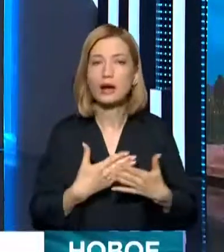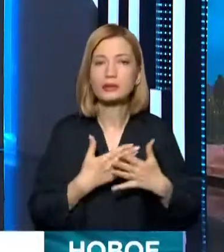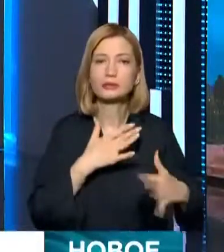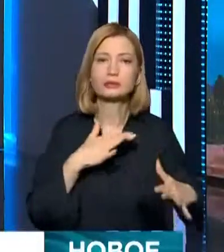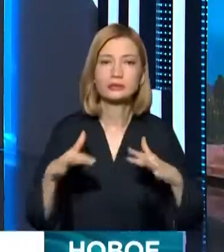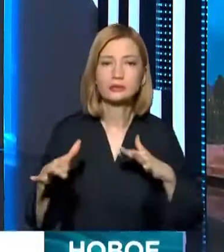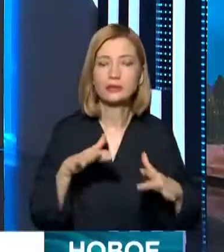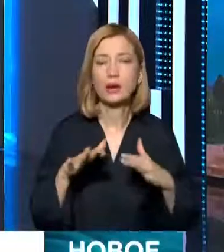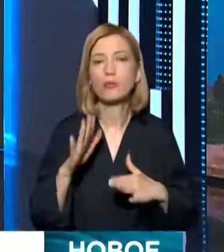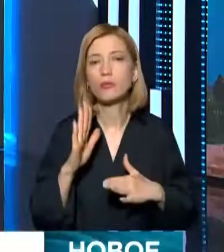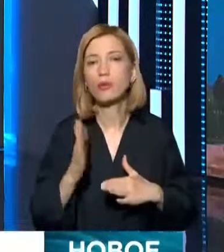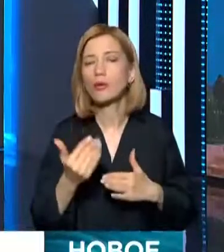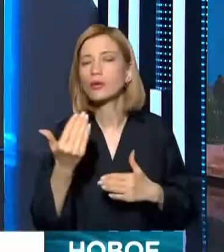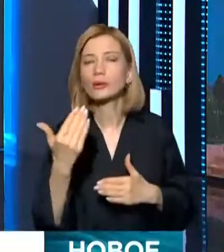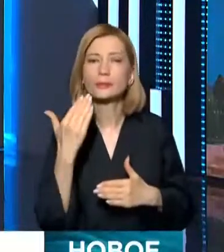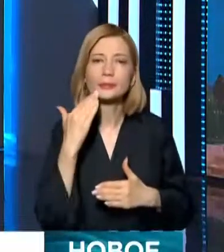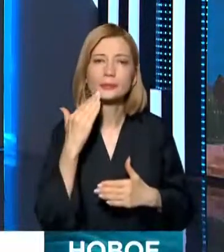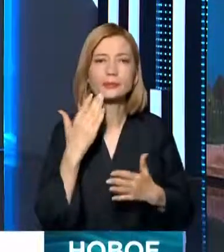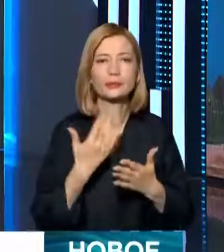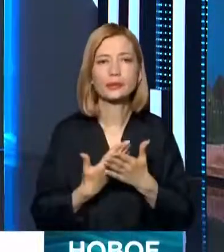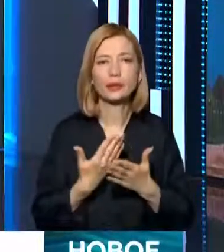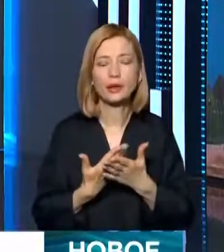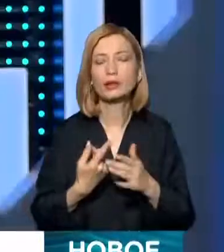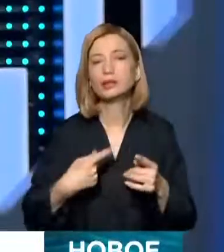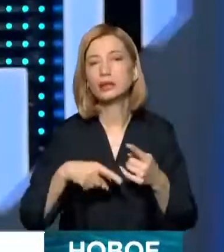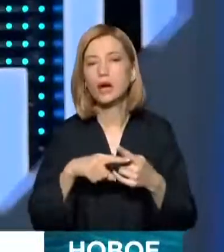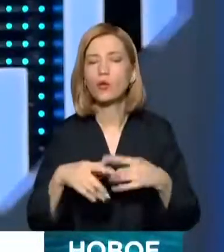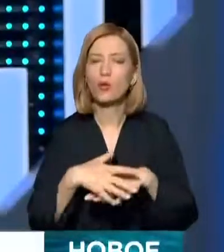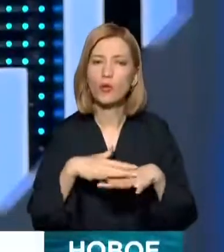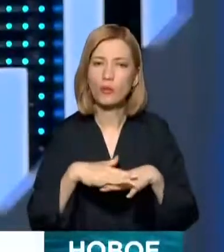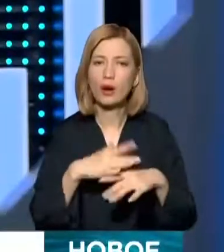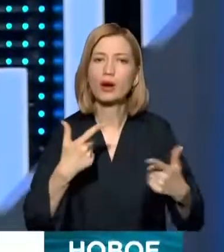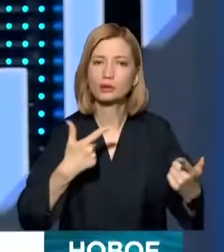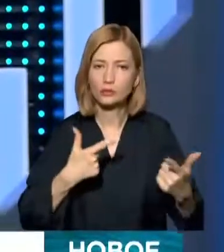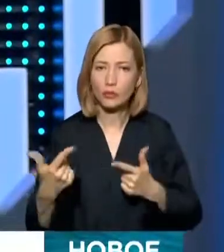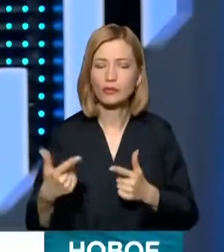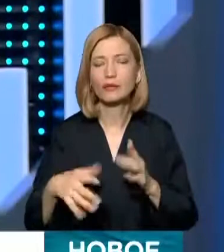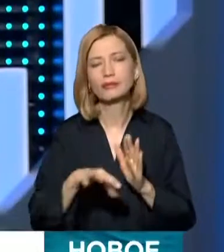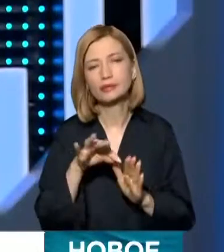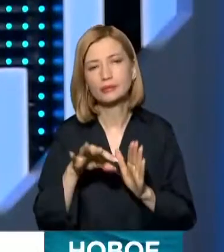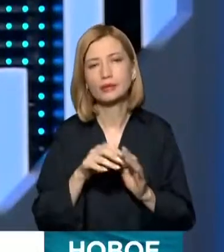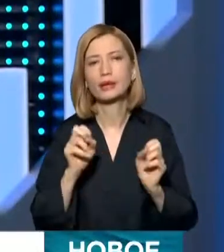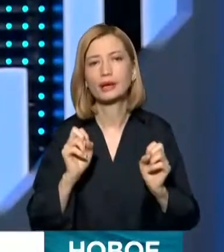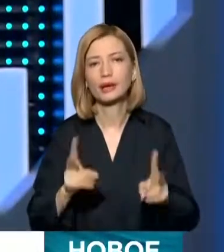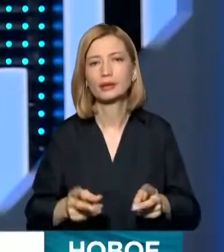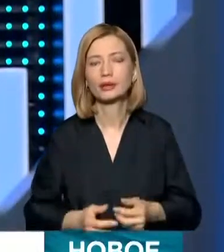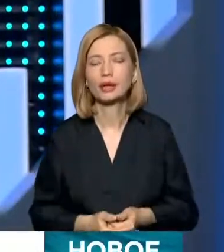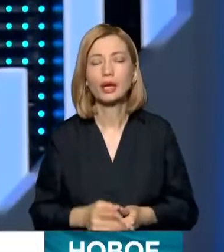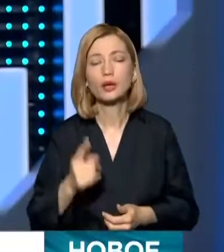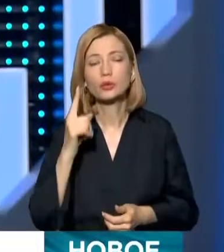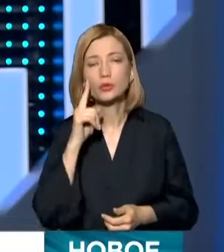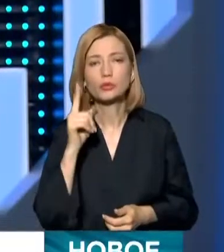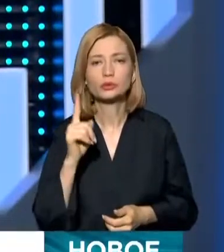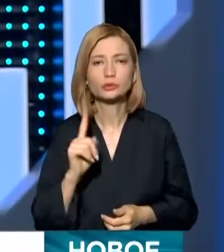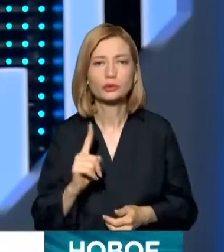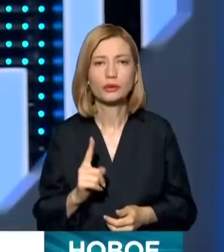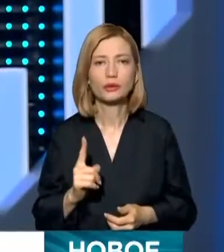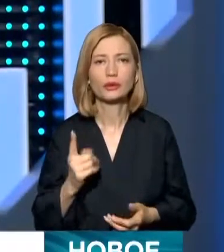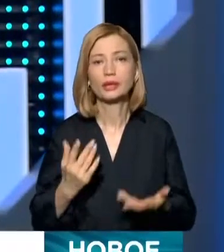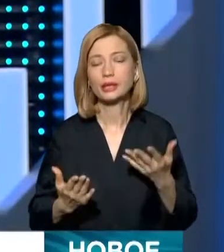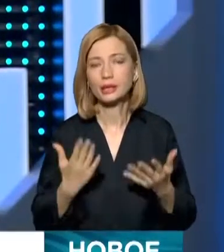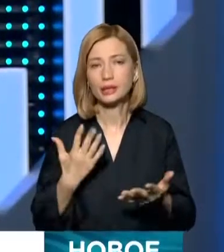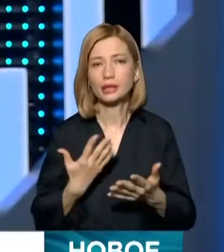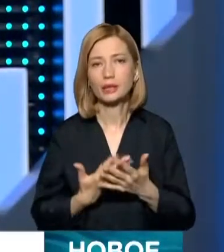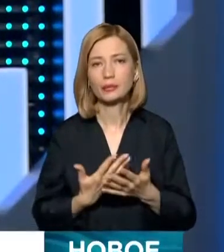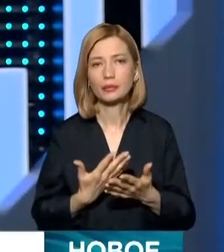вы ее оцениваете? Насколько наше общество готово к выборам? Я думаю, что на самом деле, если говорить с точки